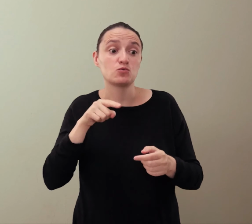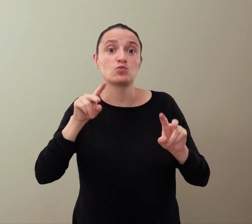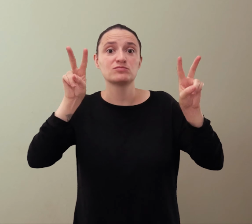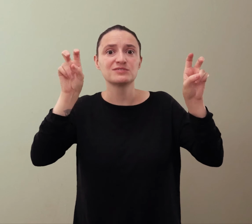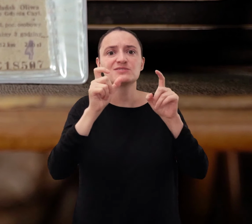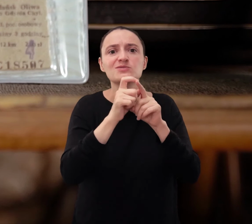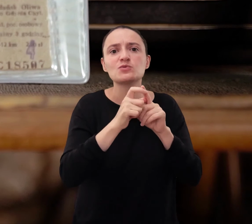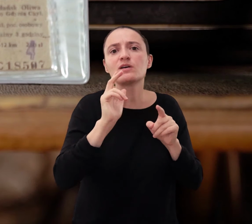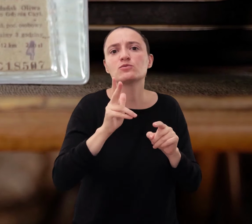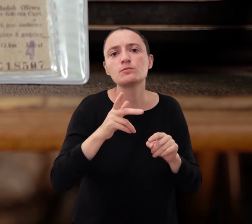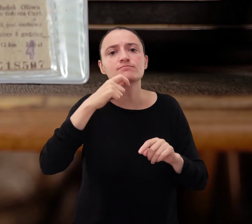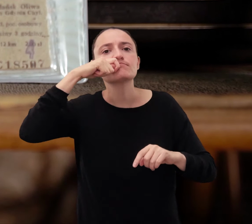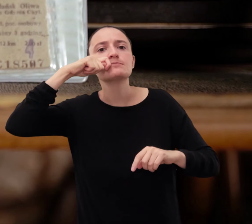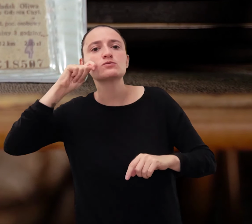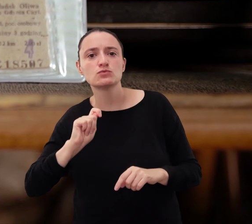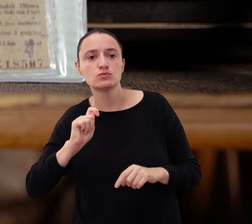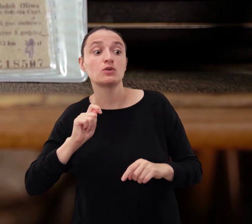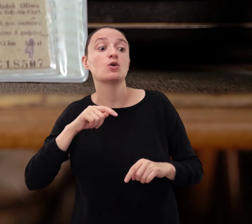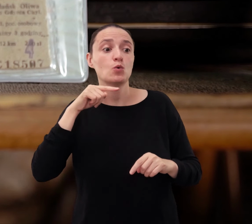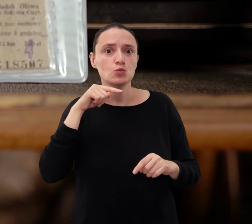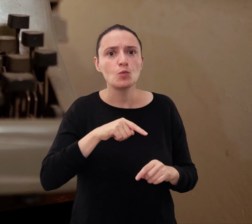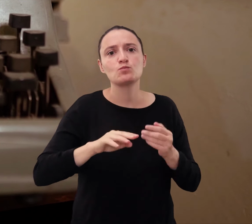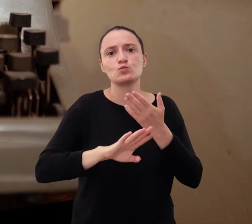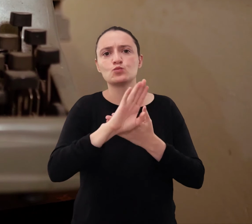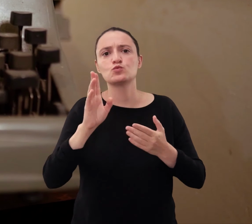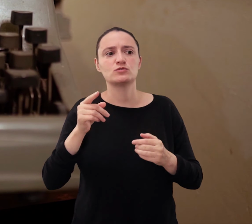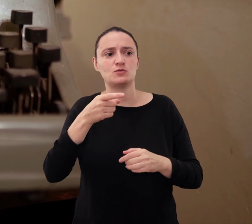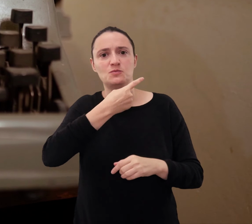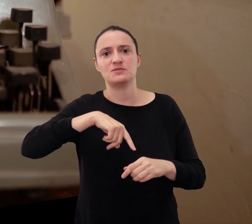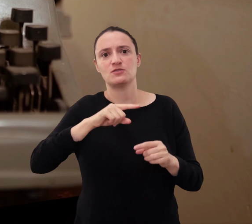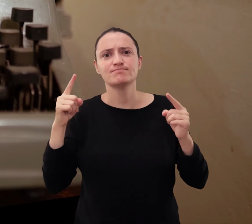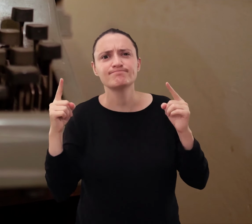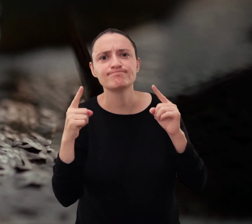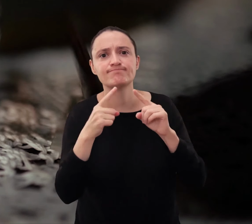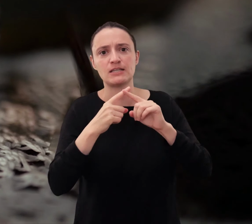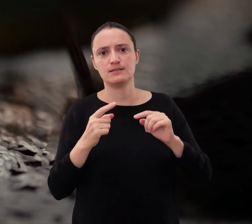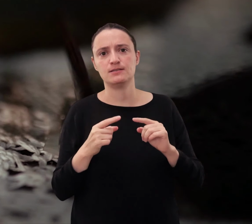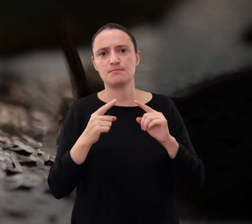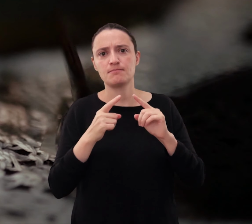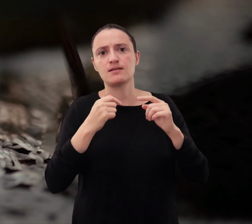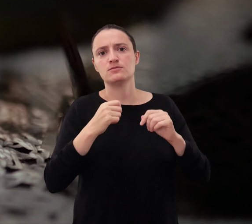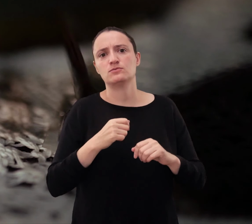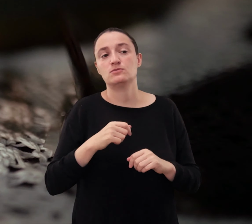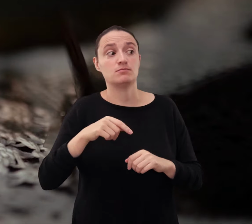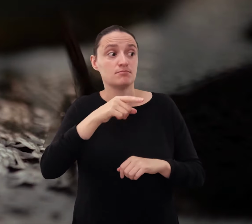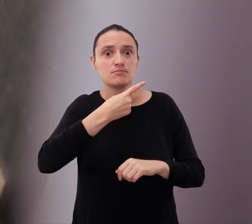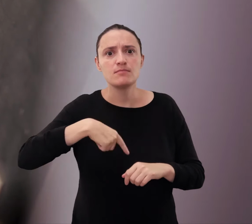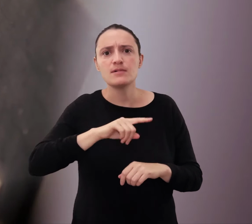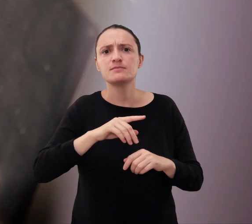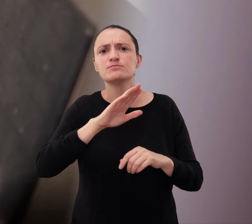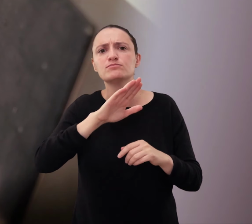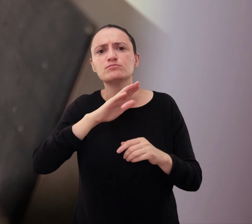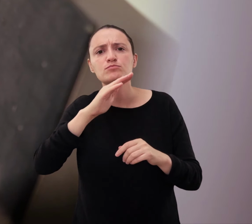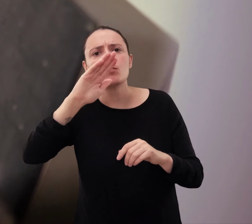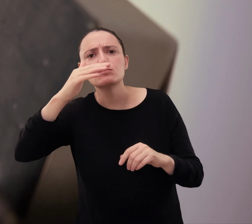pasuje do naszego muzeum. My szanujemy zabytek, który tu